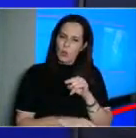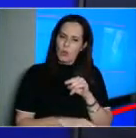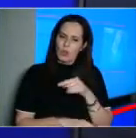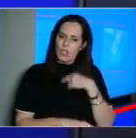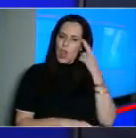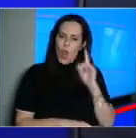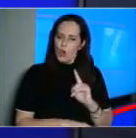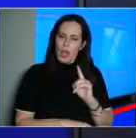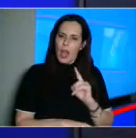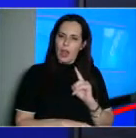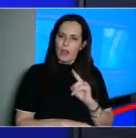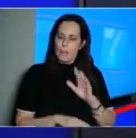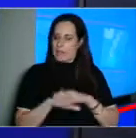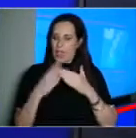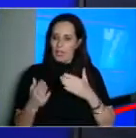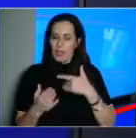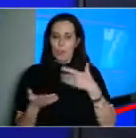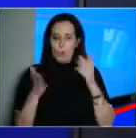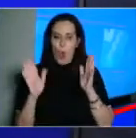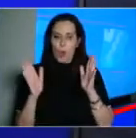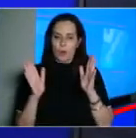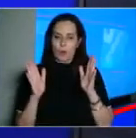לא יודע, מצד אחד אני מאוד